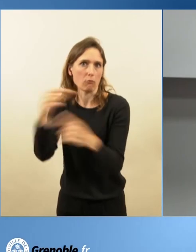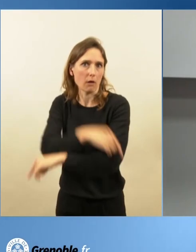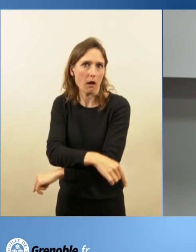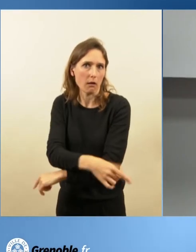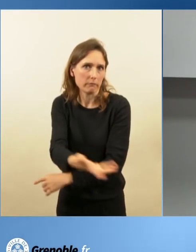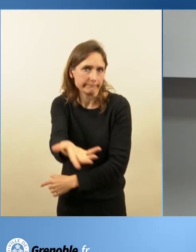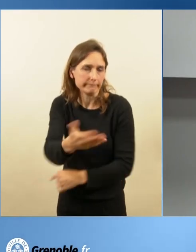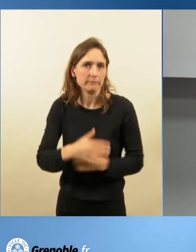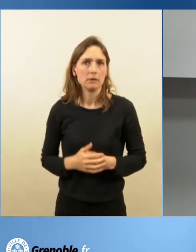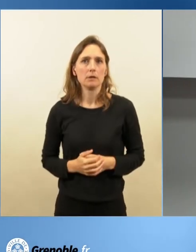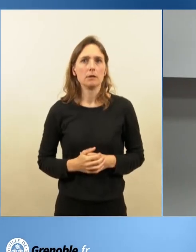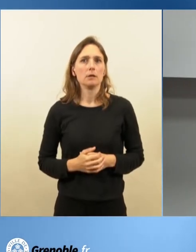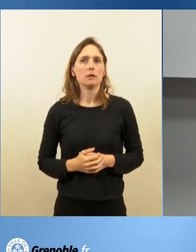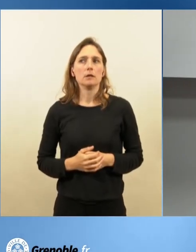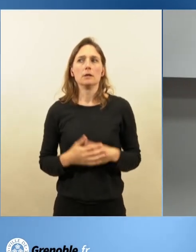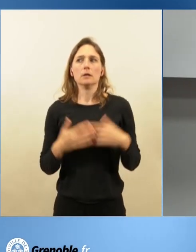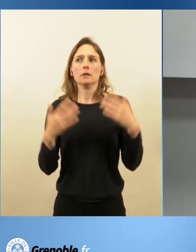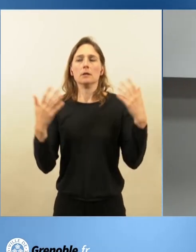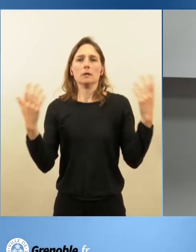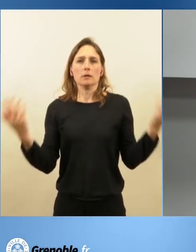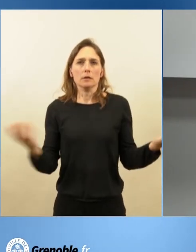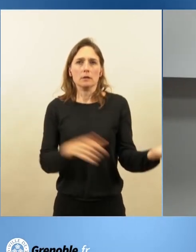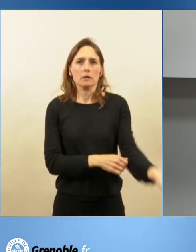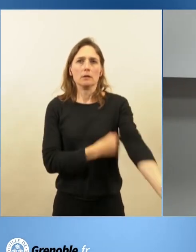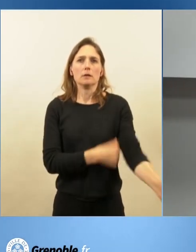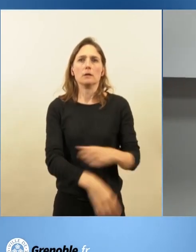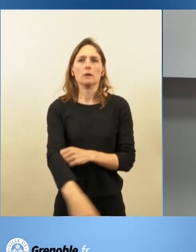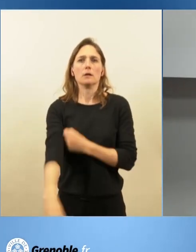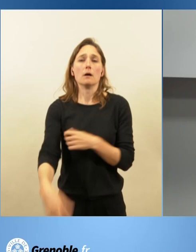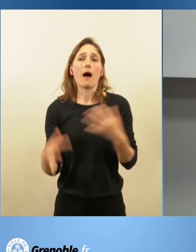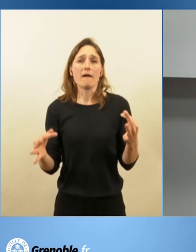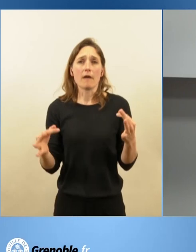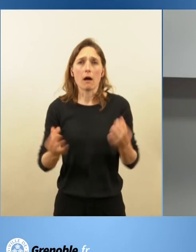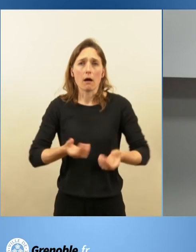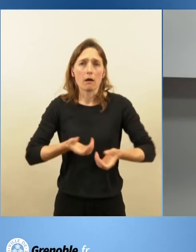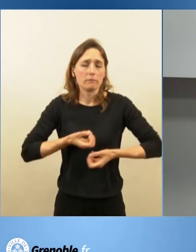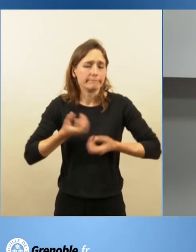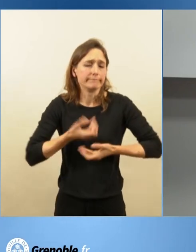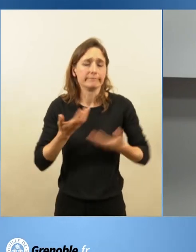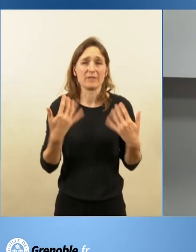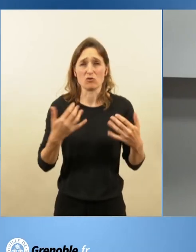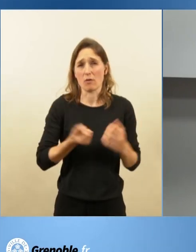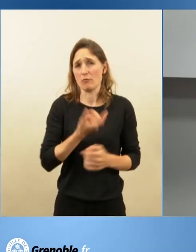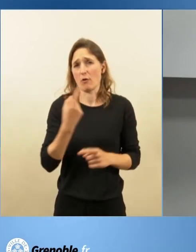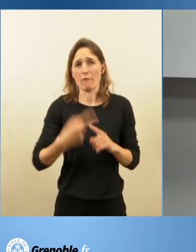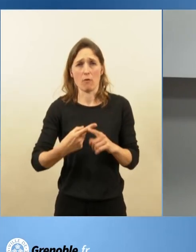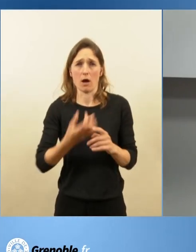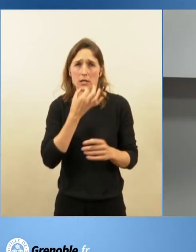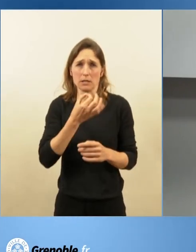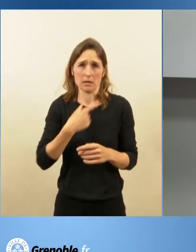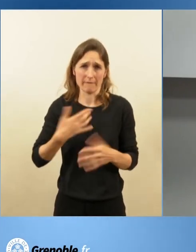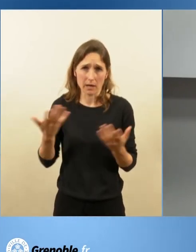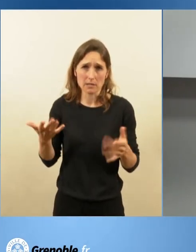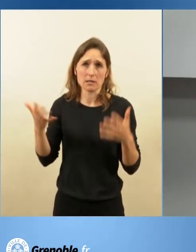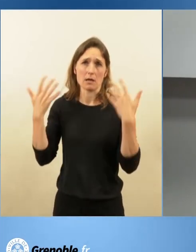vous avez soulignés et sur l'importance de ces propos je me suis déjà exprimé à plusieurs reprises je pense que le scandale de la pollution de